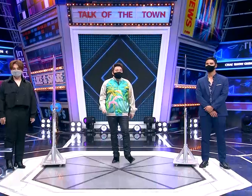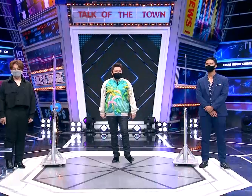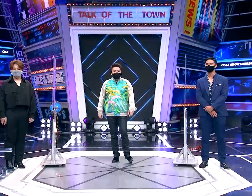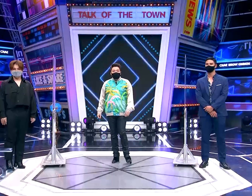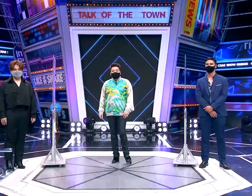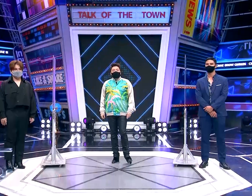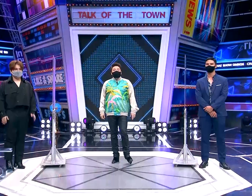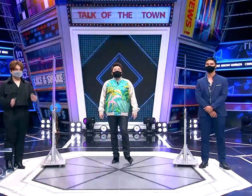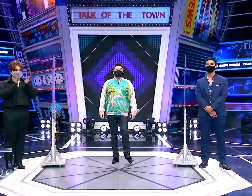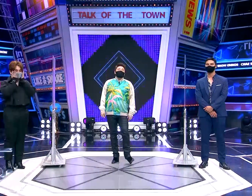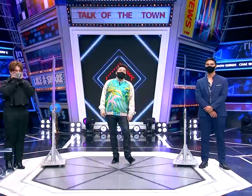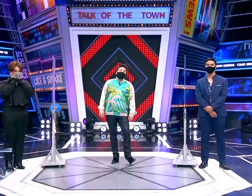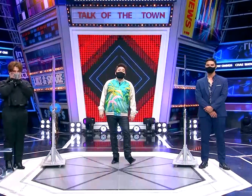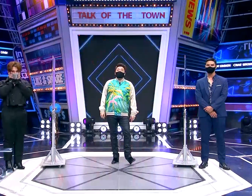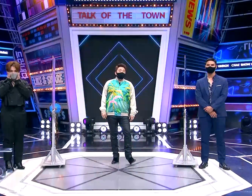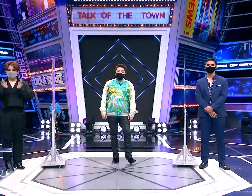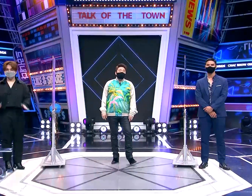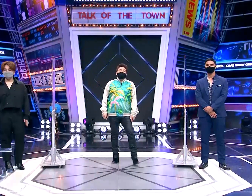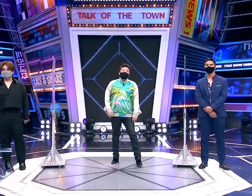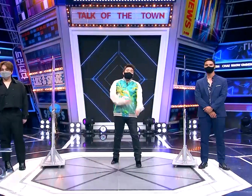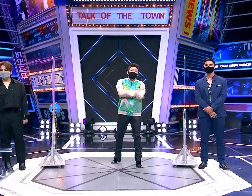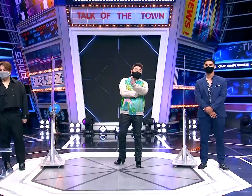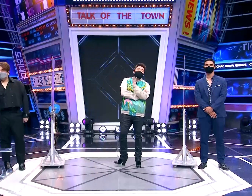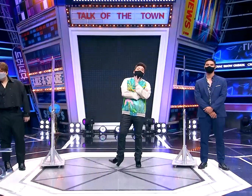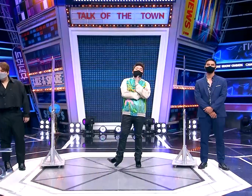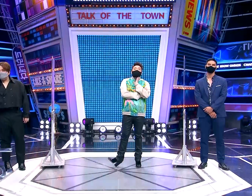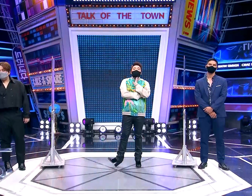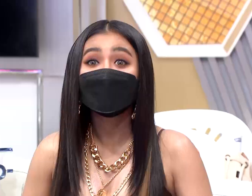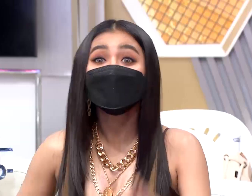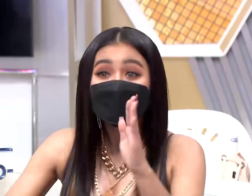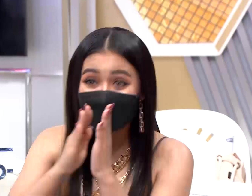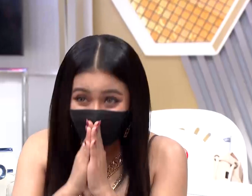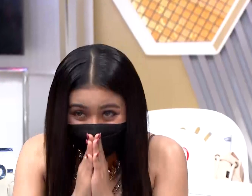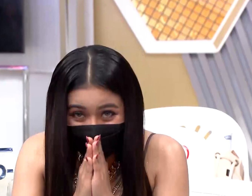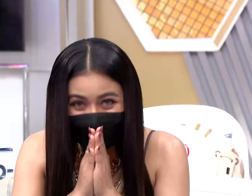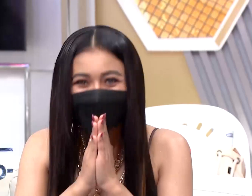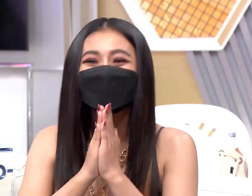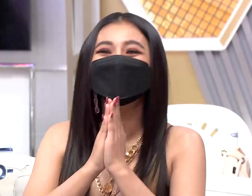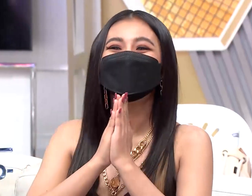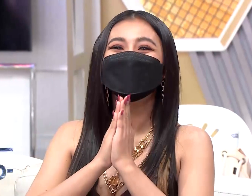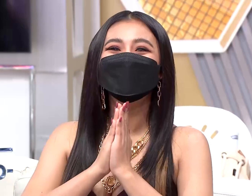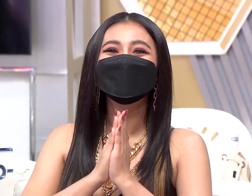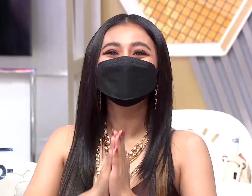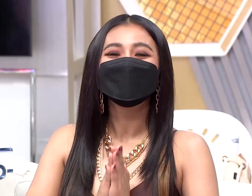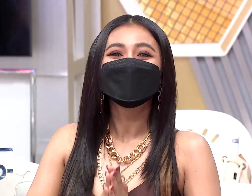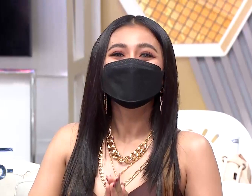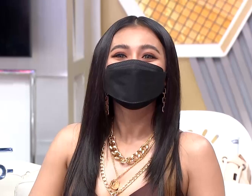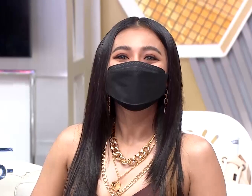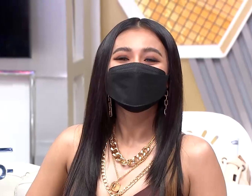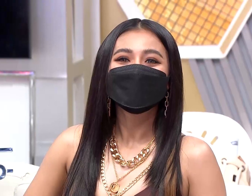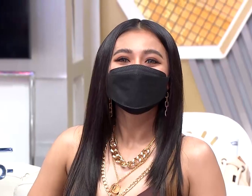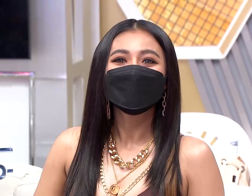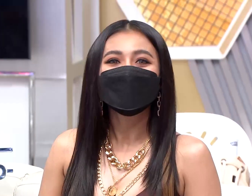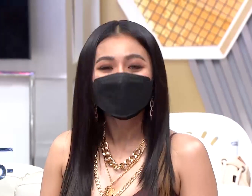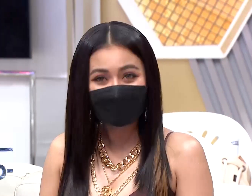าแม้กระทั่งจะนอน ใช่ เป็นยังไงลูกตอนนี้หนูมีเวลาอยู่บ้านแล้วใช่ไหมลูกลำไย ลำไยเป็นยังไงบ้าง สวัสดีครับ ที่ผ่านมาเป็นไงบ้างจ้าลำไย มีเว